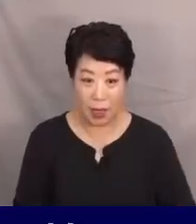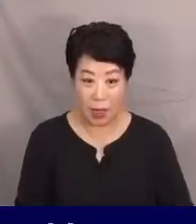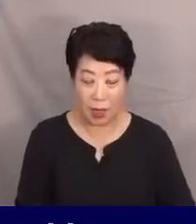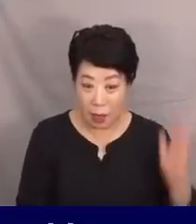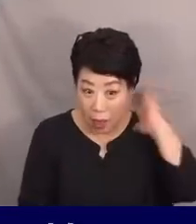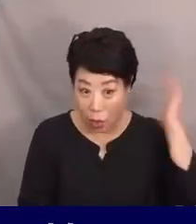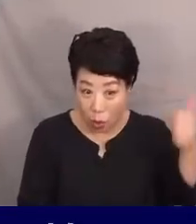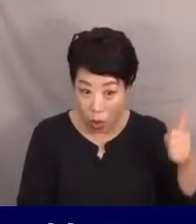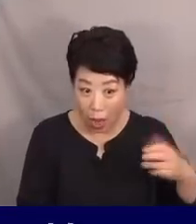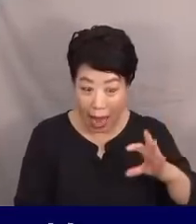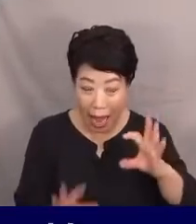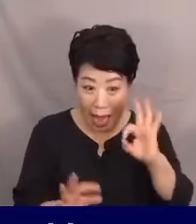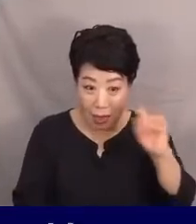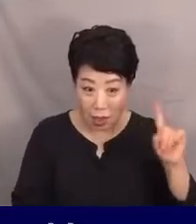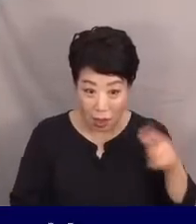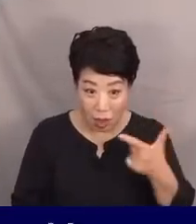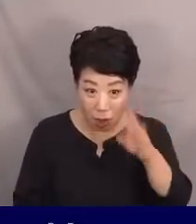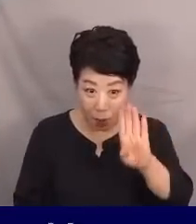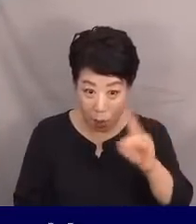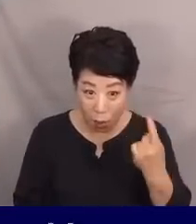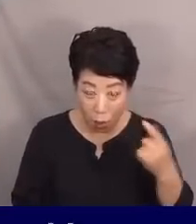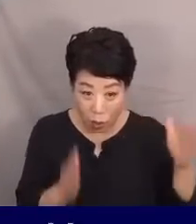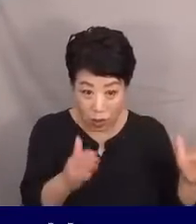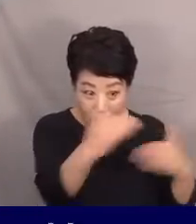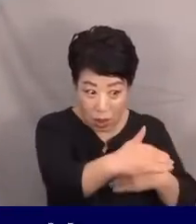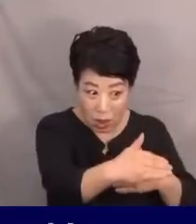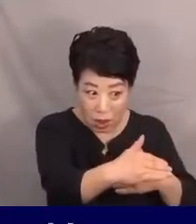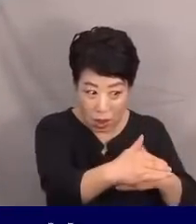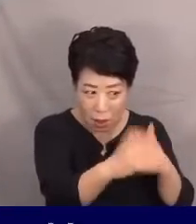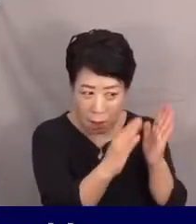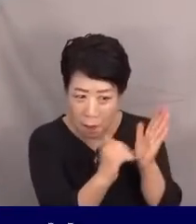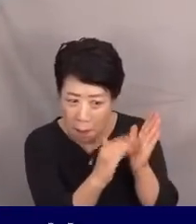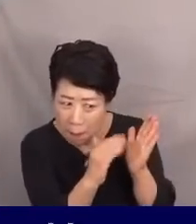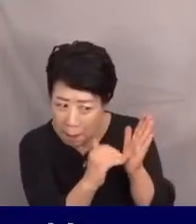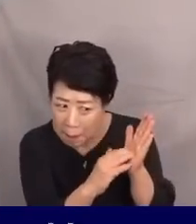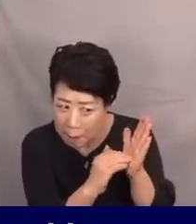몽땅 그대로 100% 도청되었습니다.